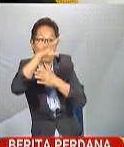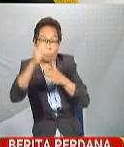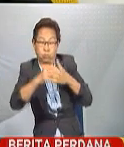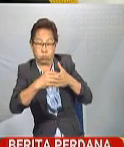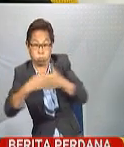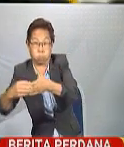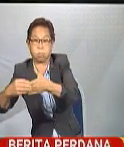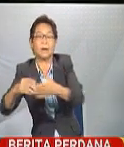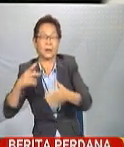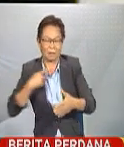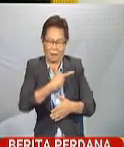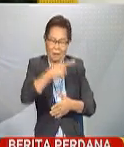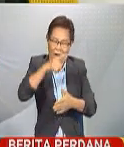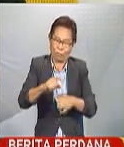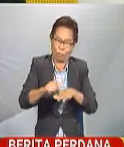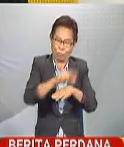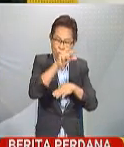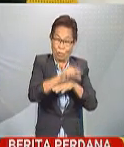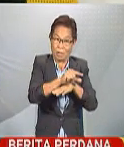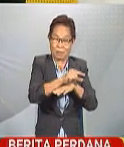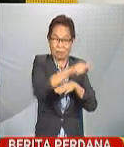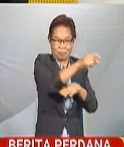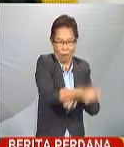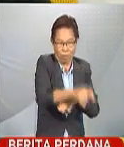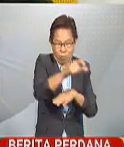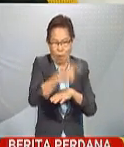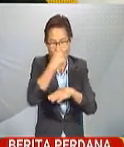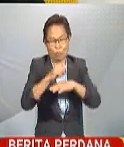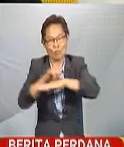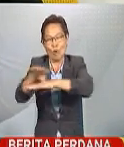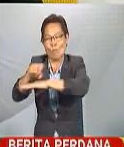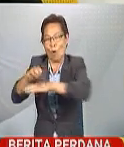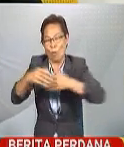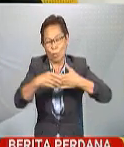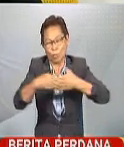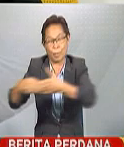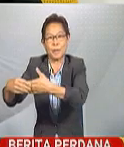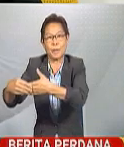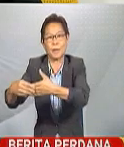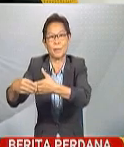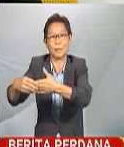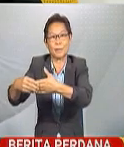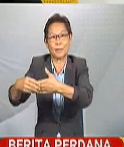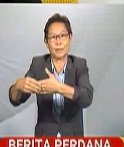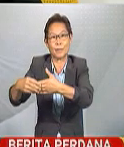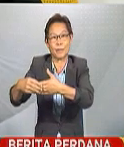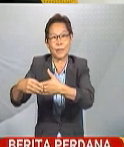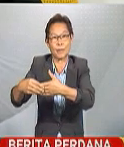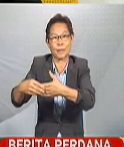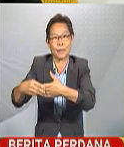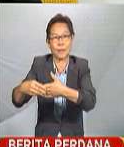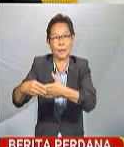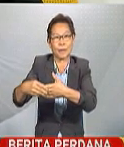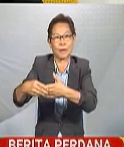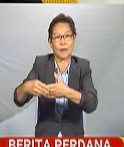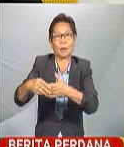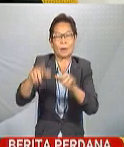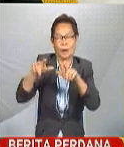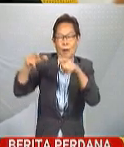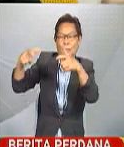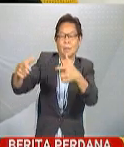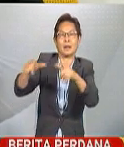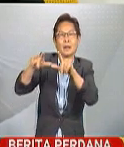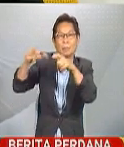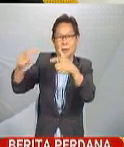itu kita seharusnya menggunakan mereka untuk memberi nasihat memimpin mper badan perbedaannya Yang saya